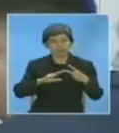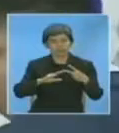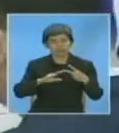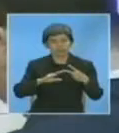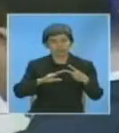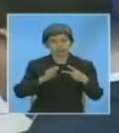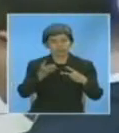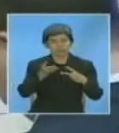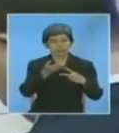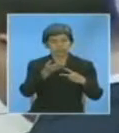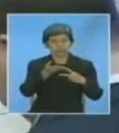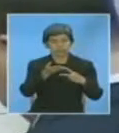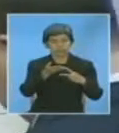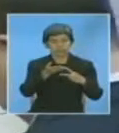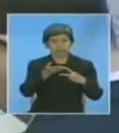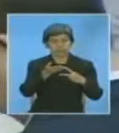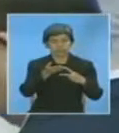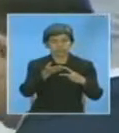จงรัก